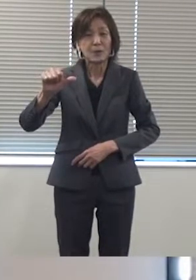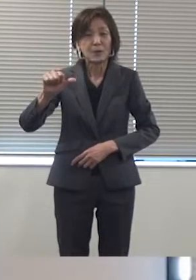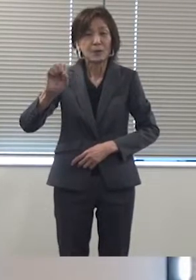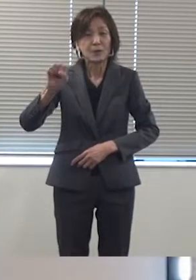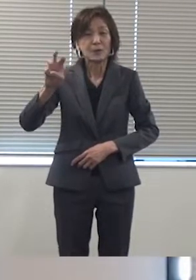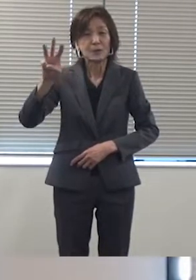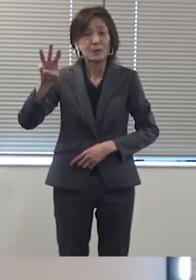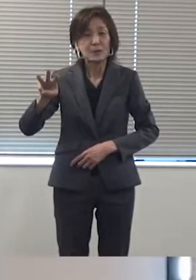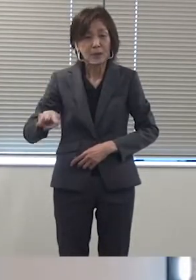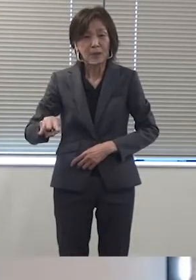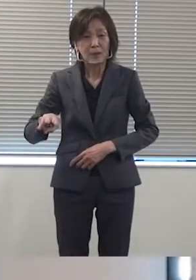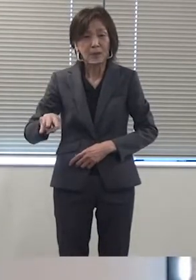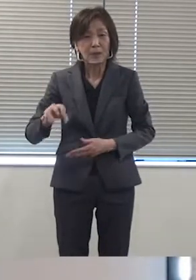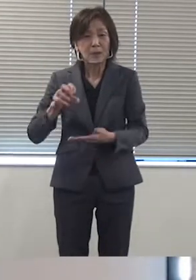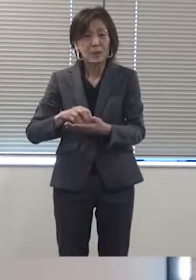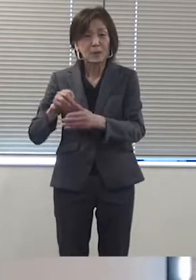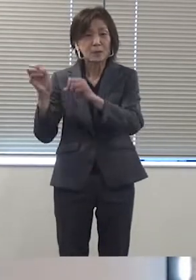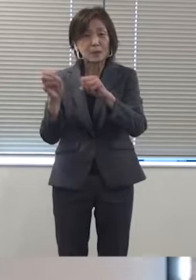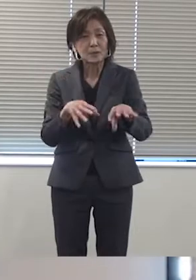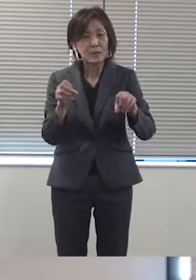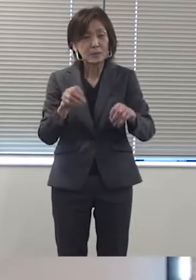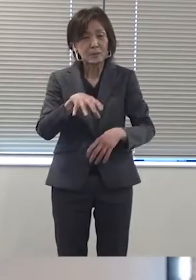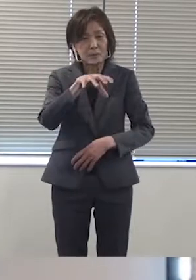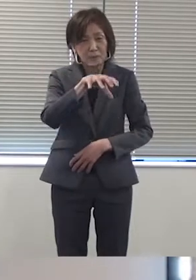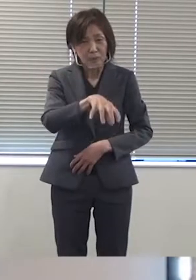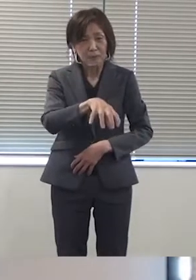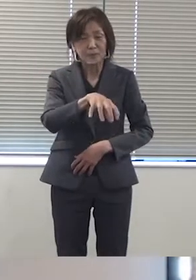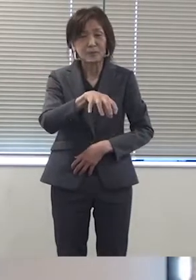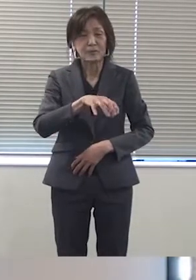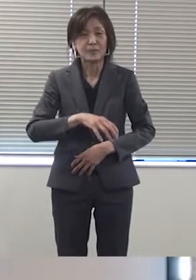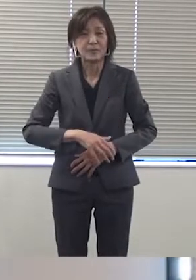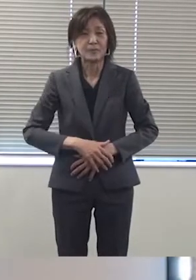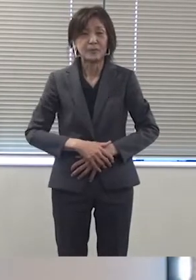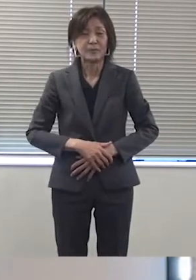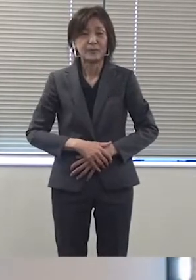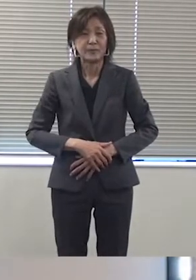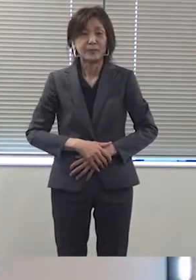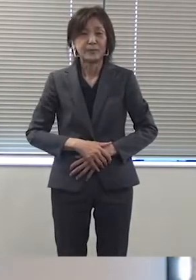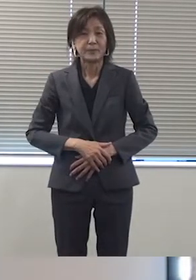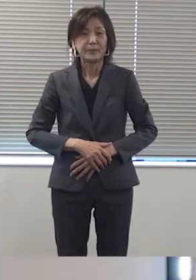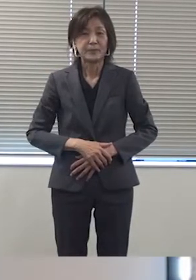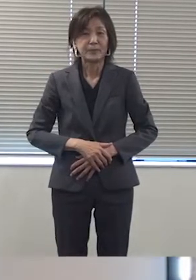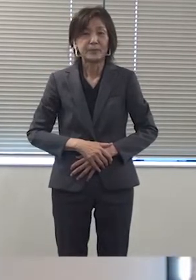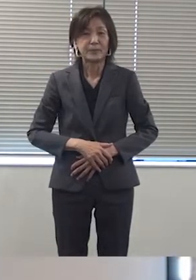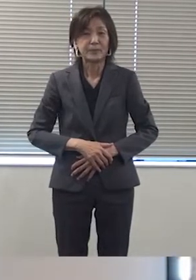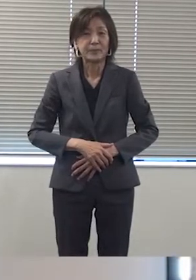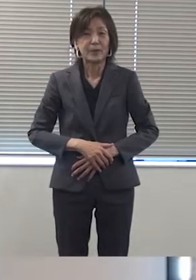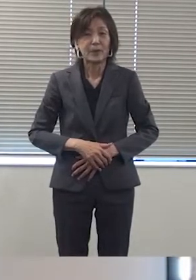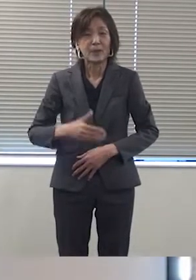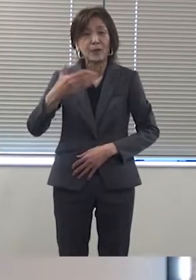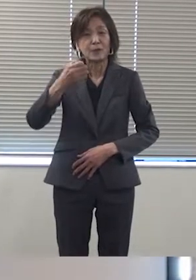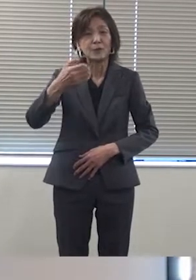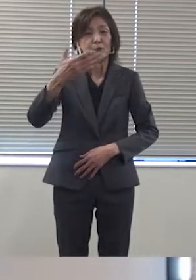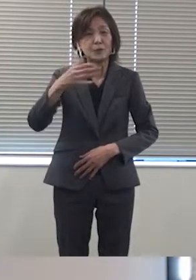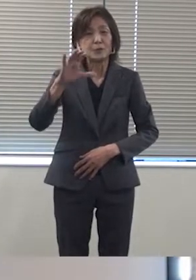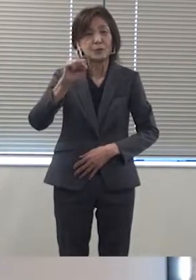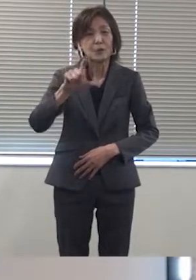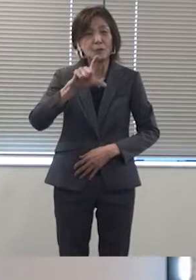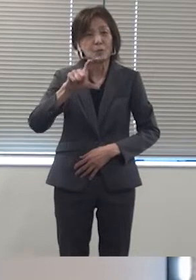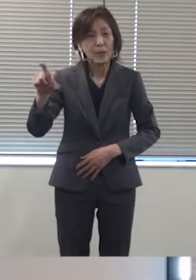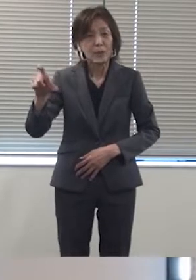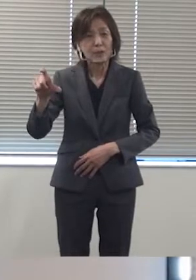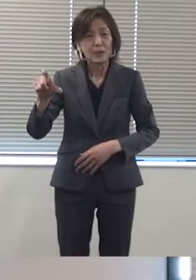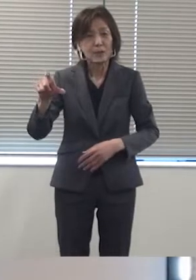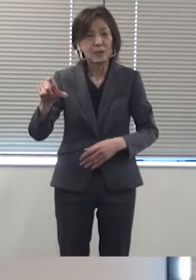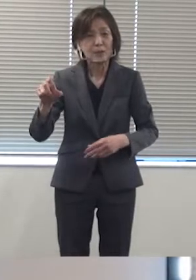して、エコサイクルの佐川の参拝の施設です。事業費が99億円ぐらいになってますので、工事としての負